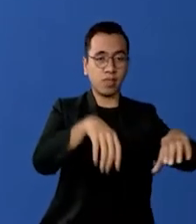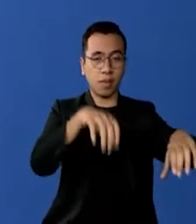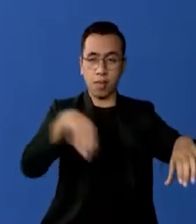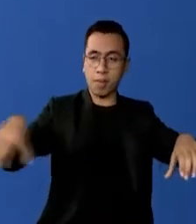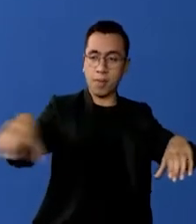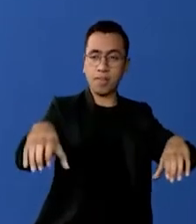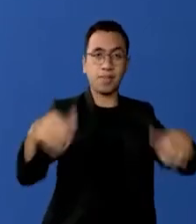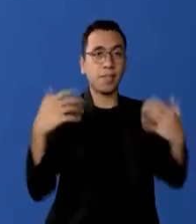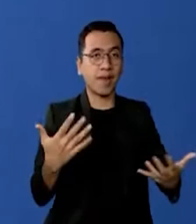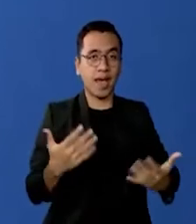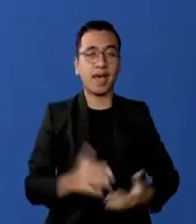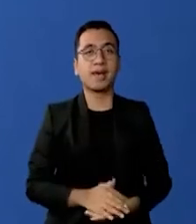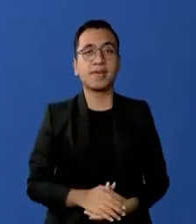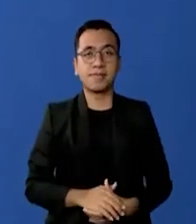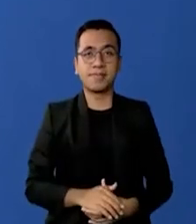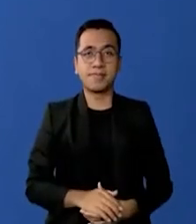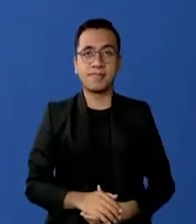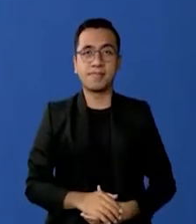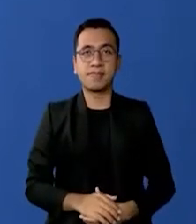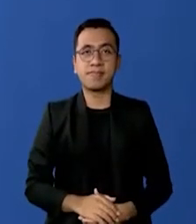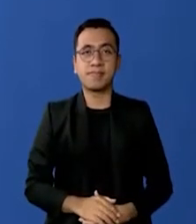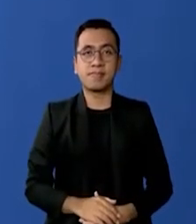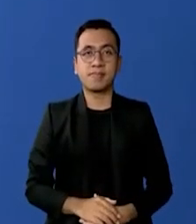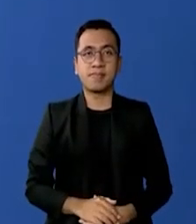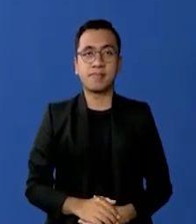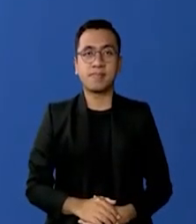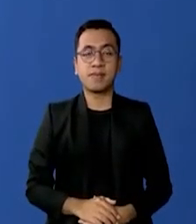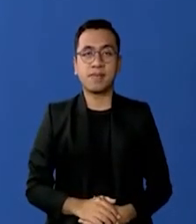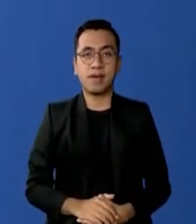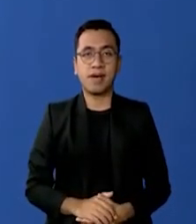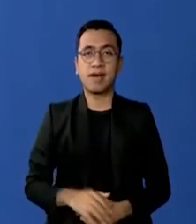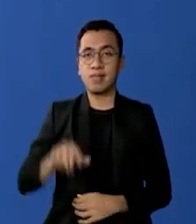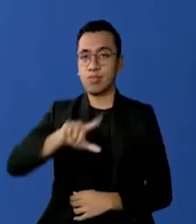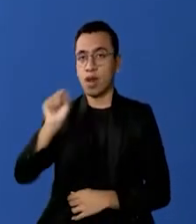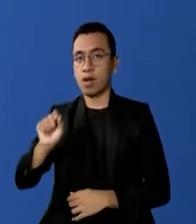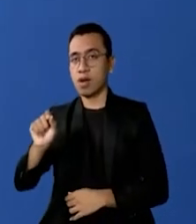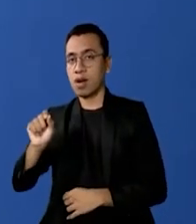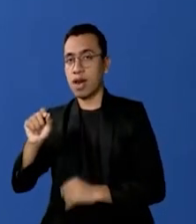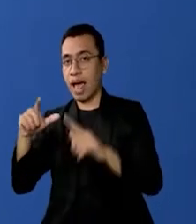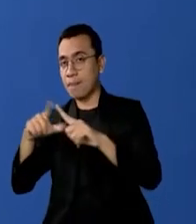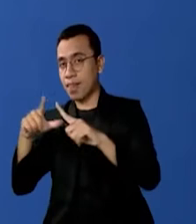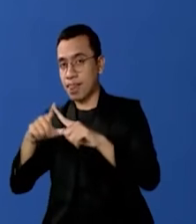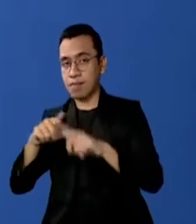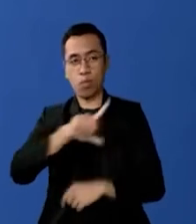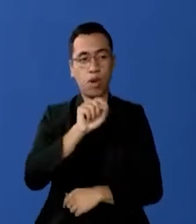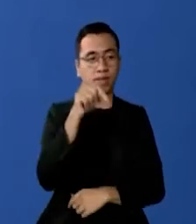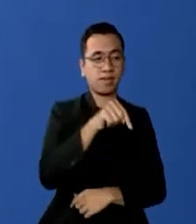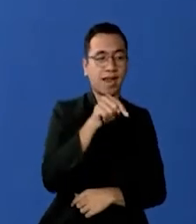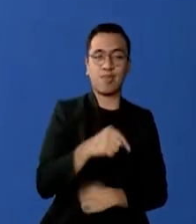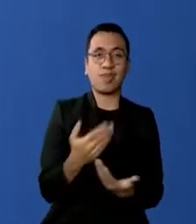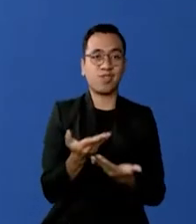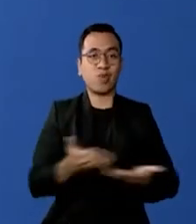banyak sekarang ini kita sedikit berbeda dengan telah bulat April itu pada waktu bulan